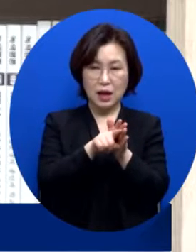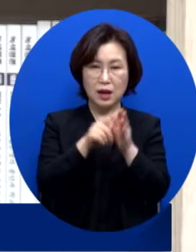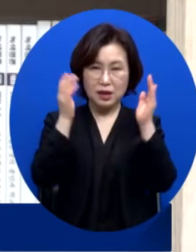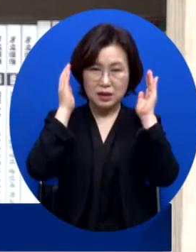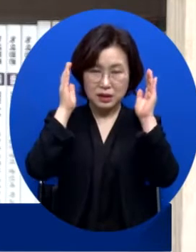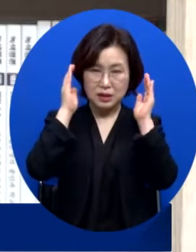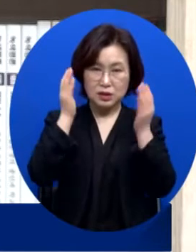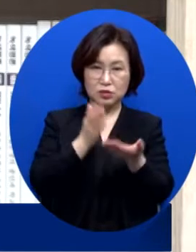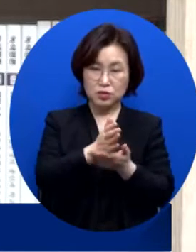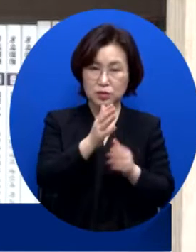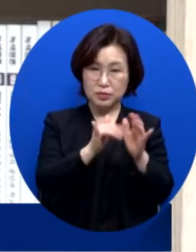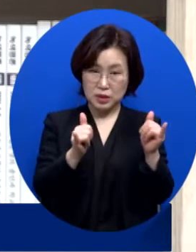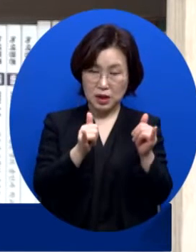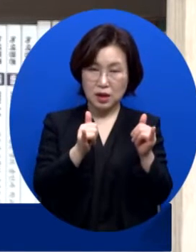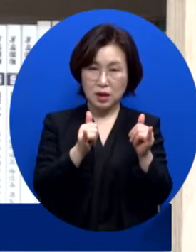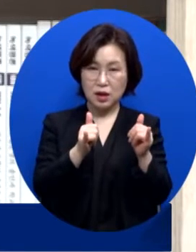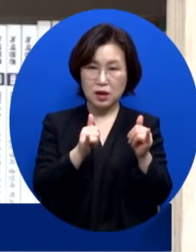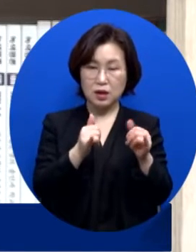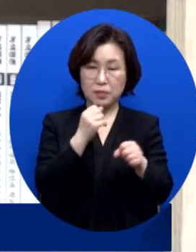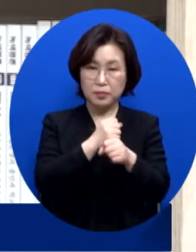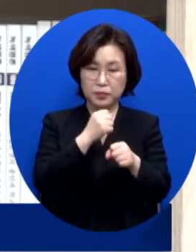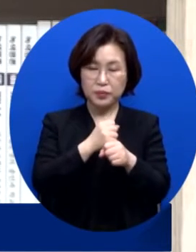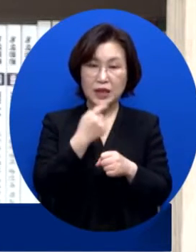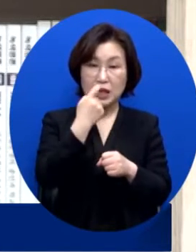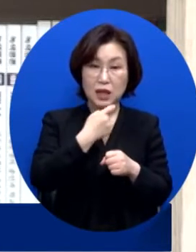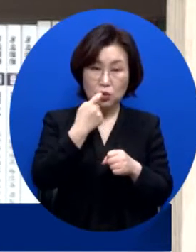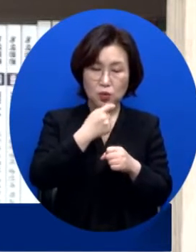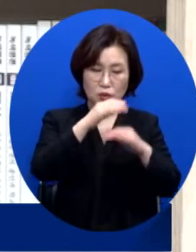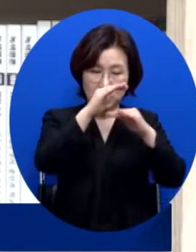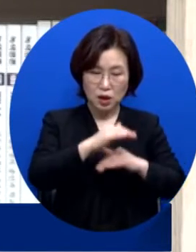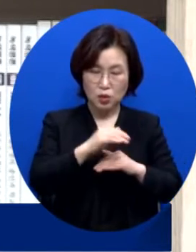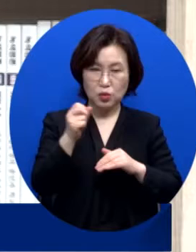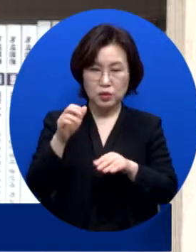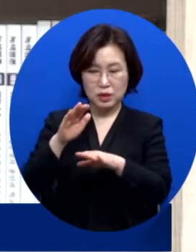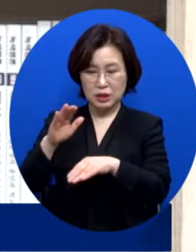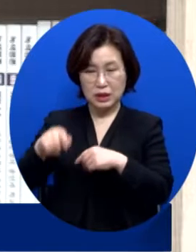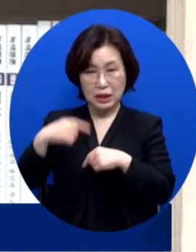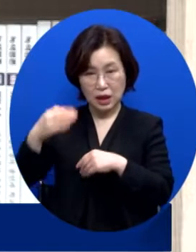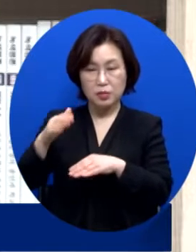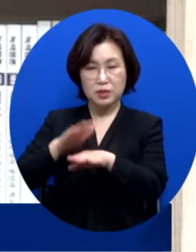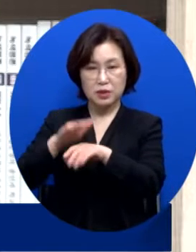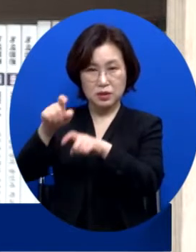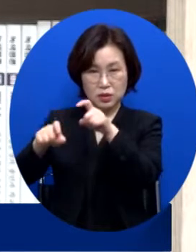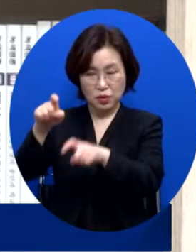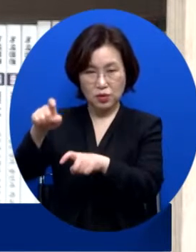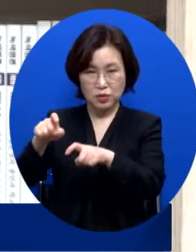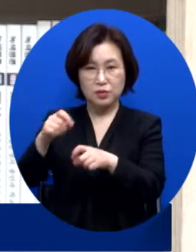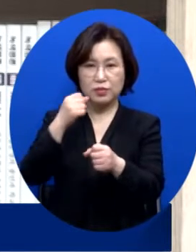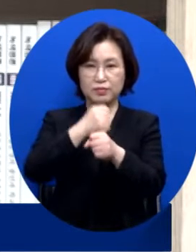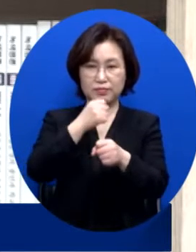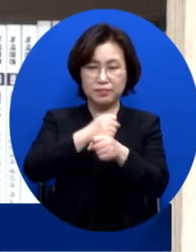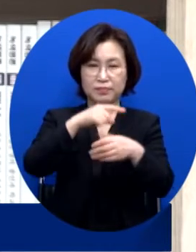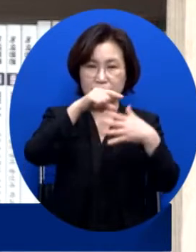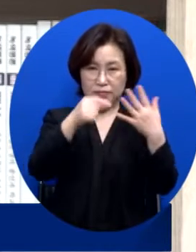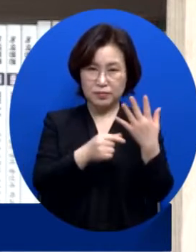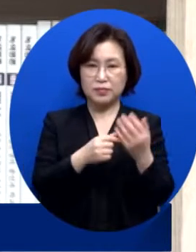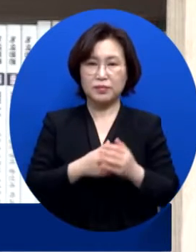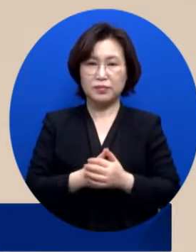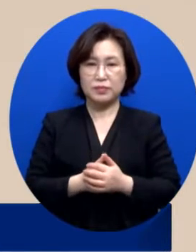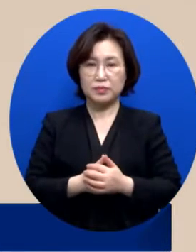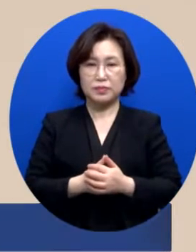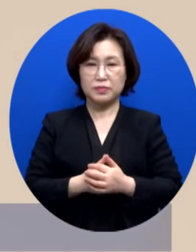앞부분에 이론이 나오고 그 다음에 구체적인 교회의 실천이 나올 수 있도록 그런 구조로 해서 그 고비를